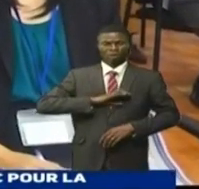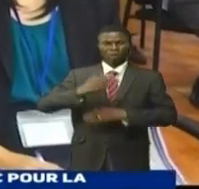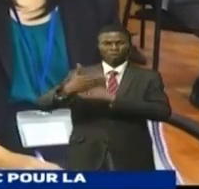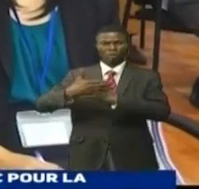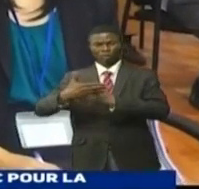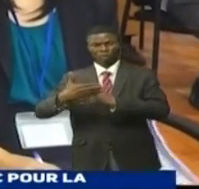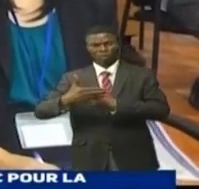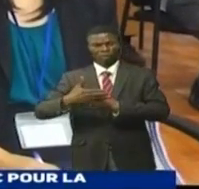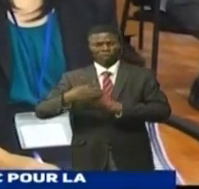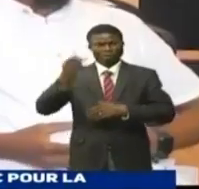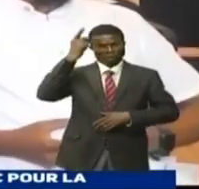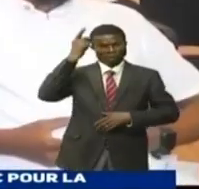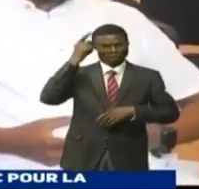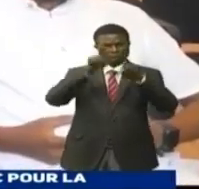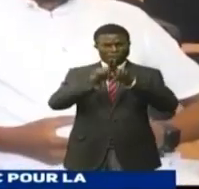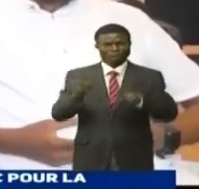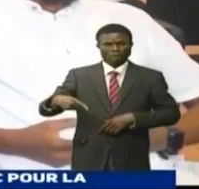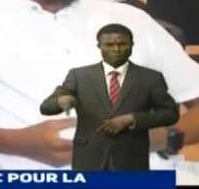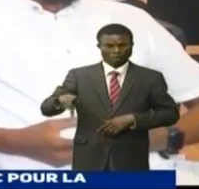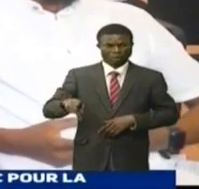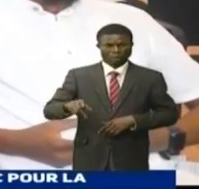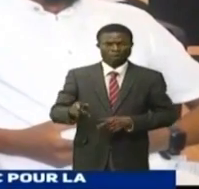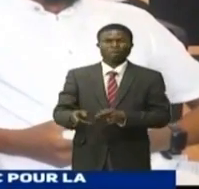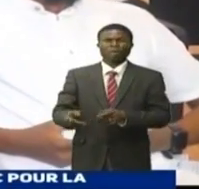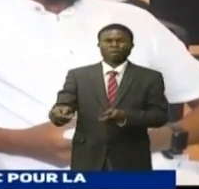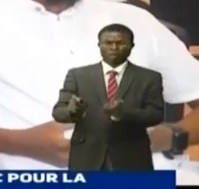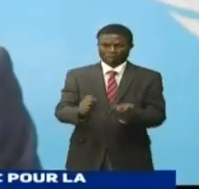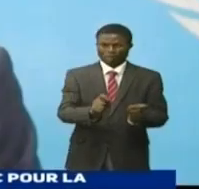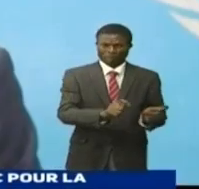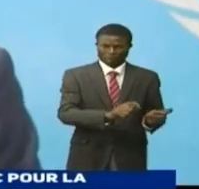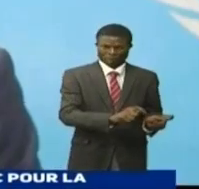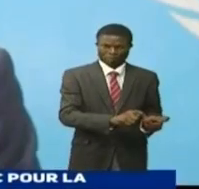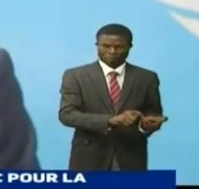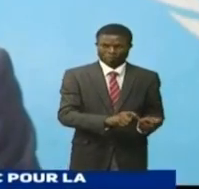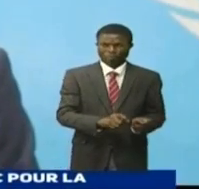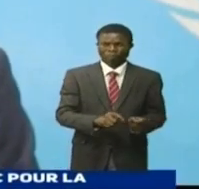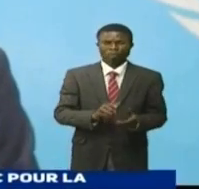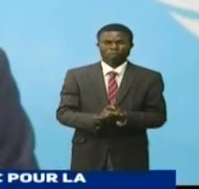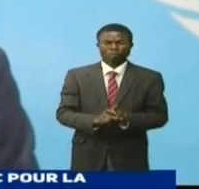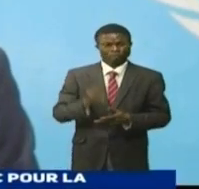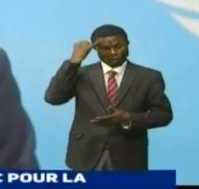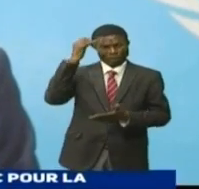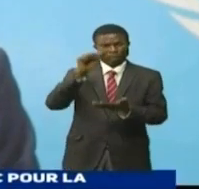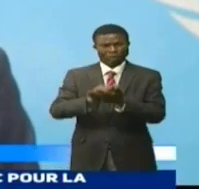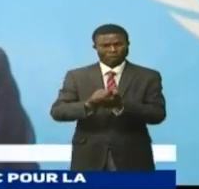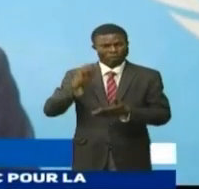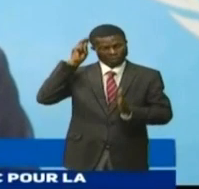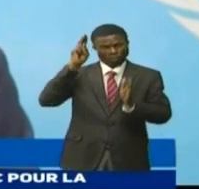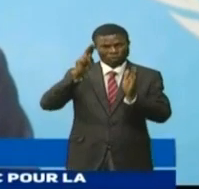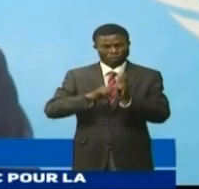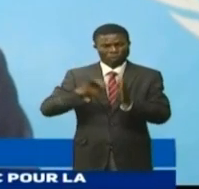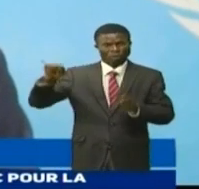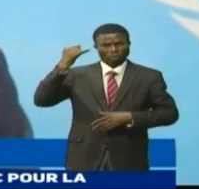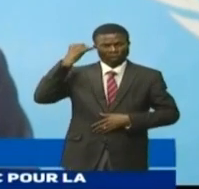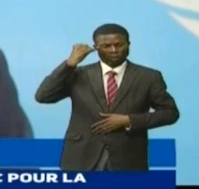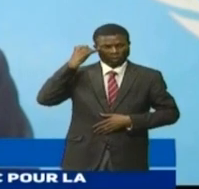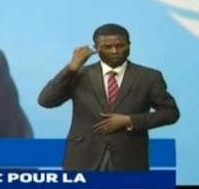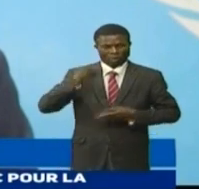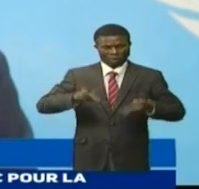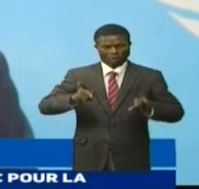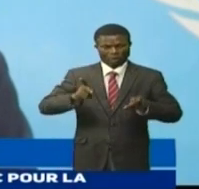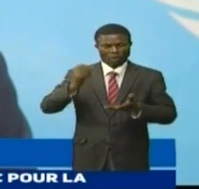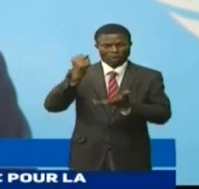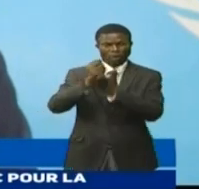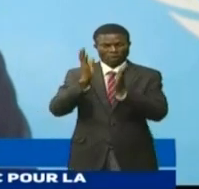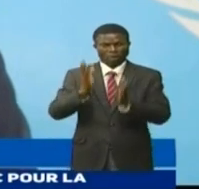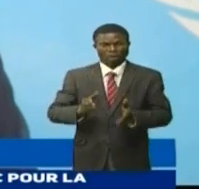à Kinshasa est dans la province de Tanganika le gouvernement du Japon par l'entremise de son agence de